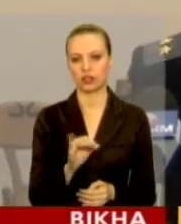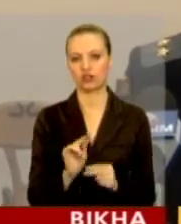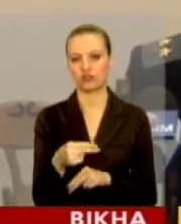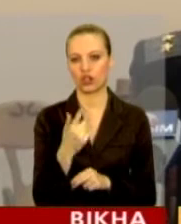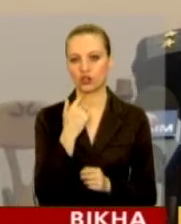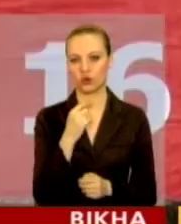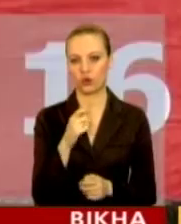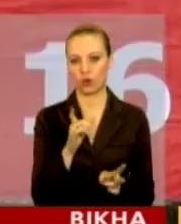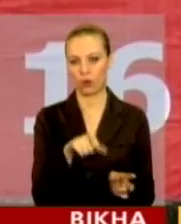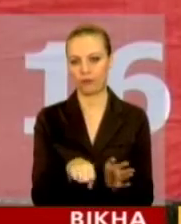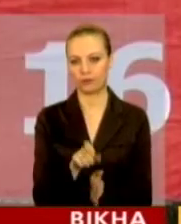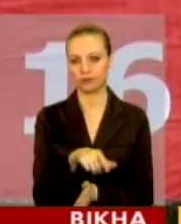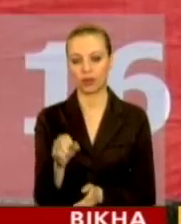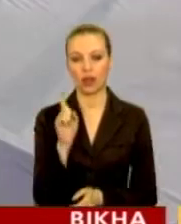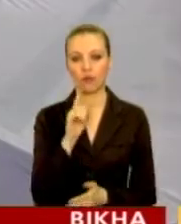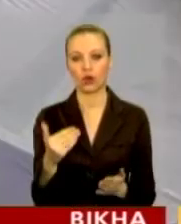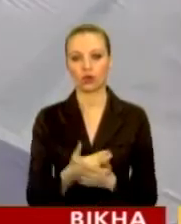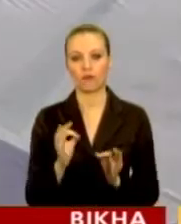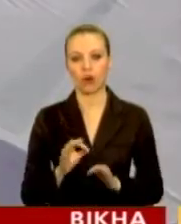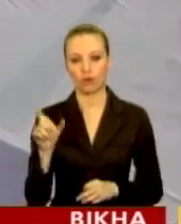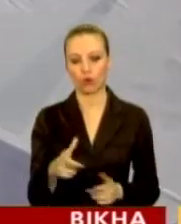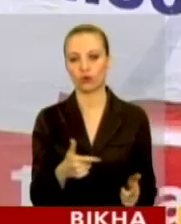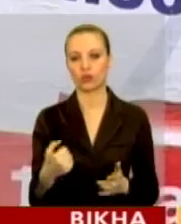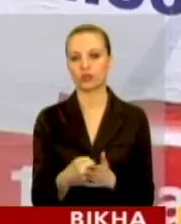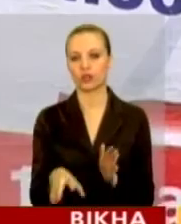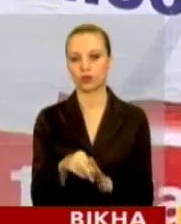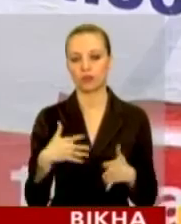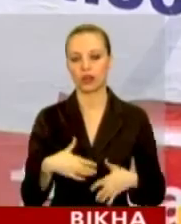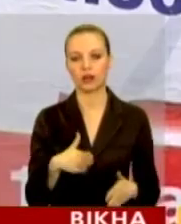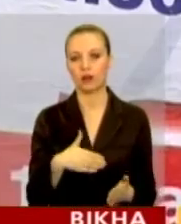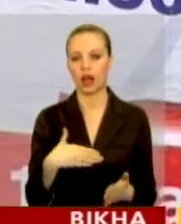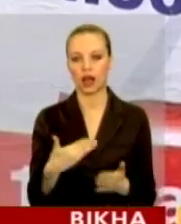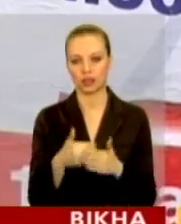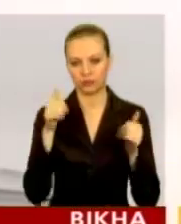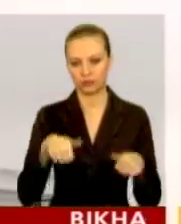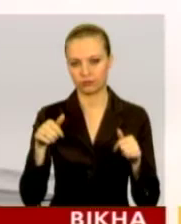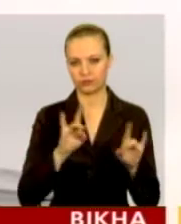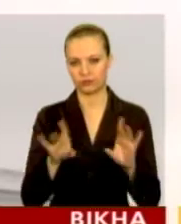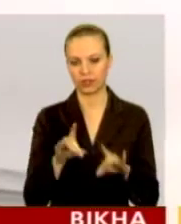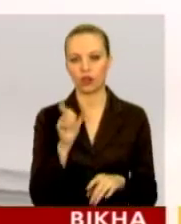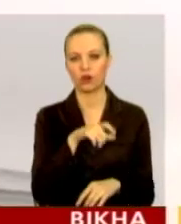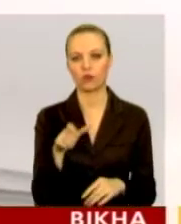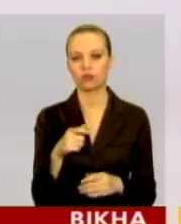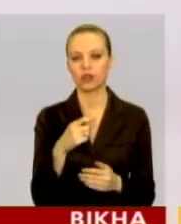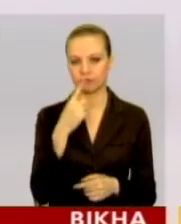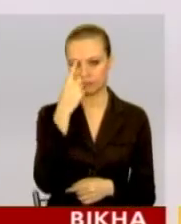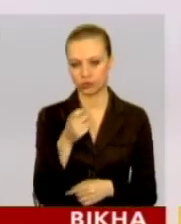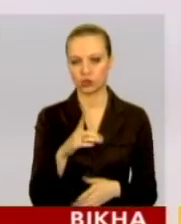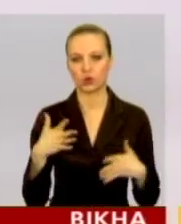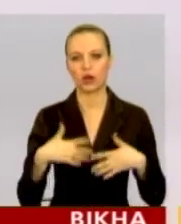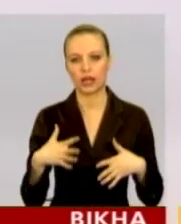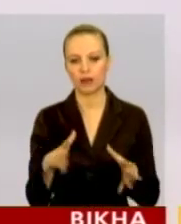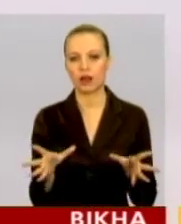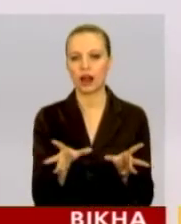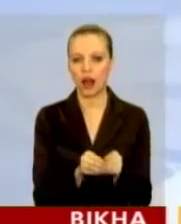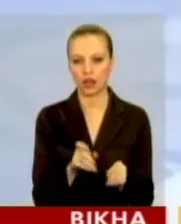кровь. А поки нова прокурорка готується до виборів, Крим активно заліплюють білбордами. Людям зверхньо повідомляють – Крим